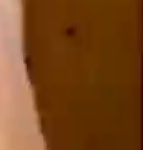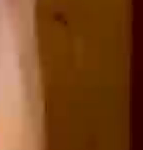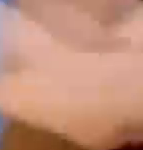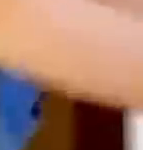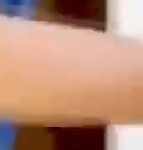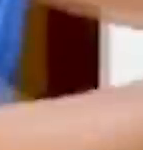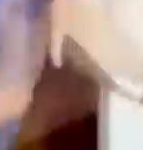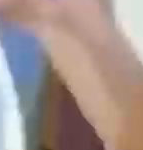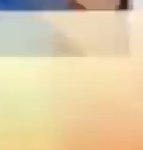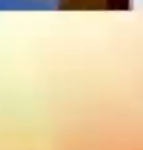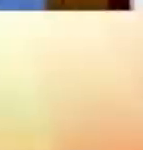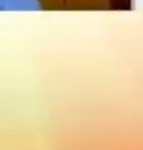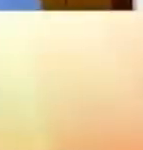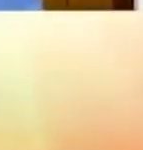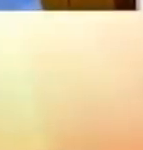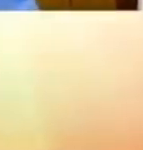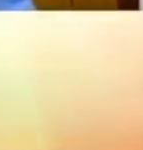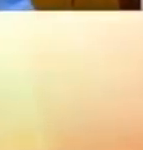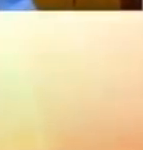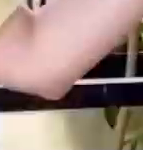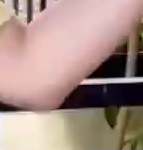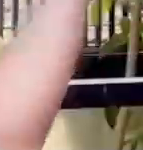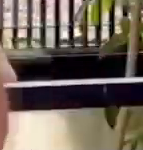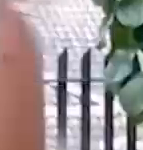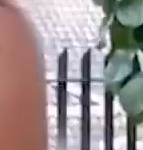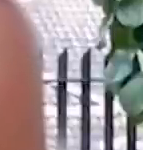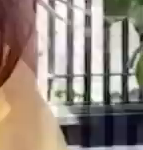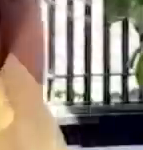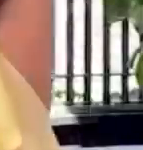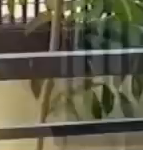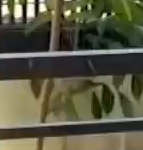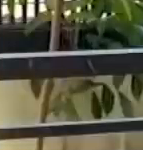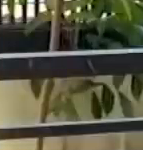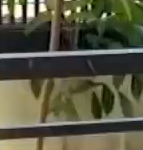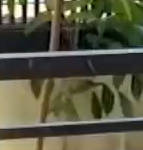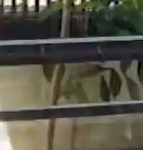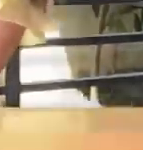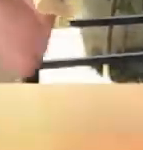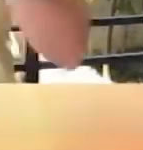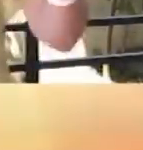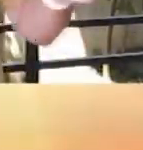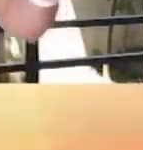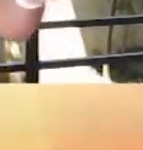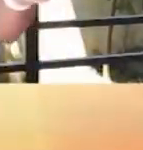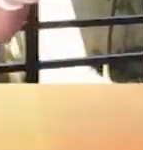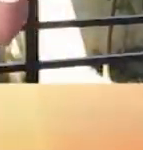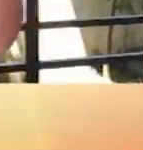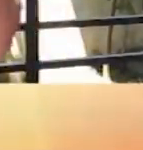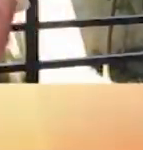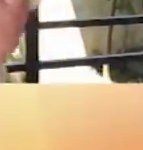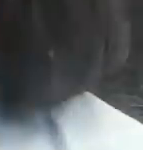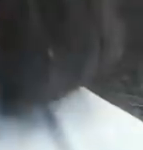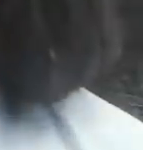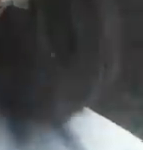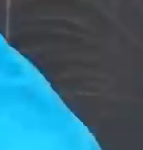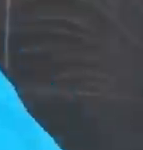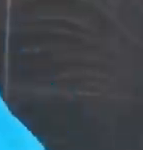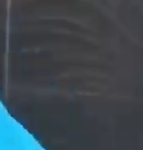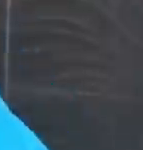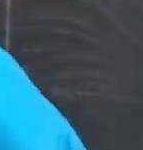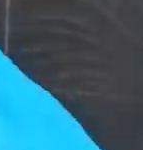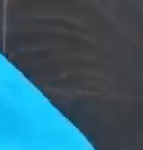Sa unang hirit, unang-una ka. Sa unang hirit, servisyon totoo ang nasa. Sa unang hirit,